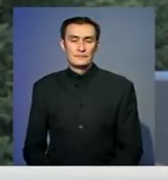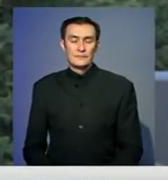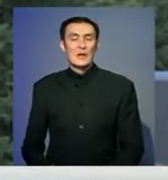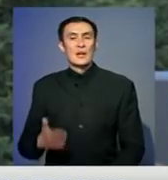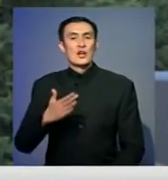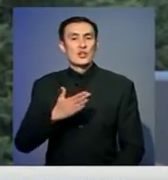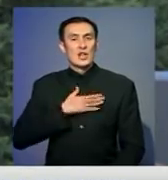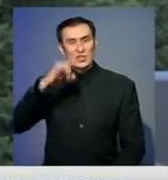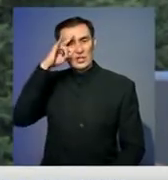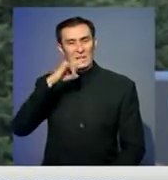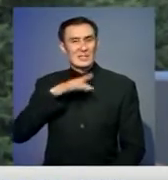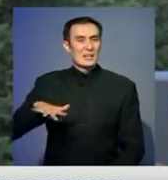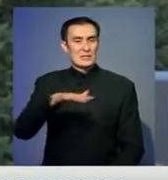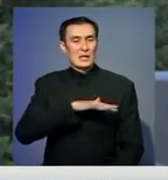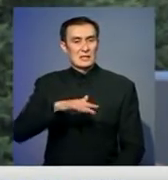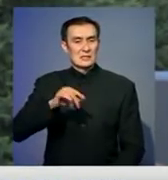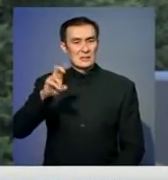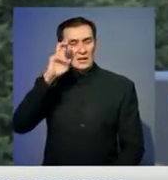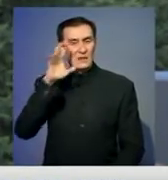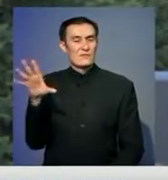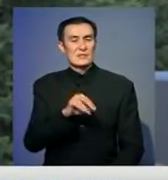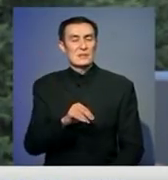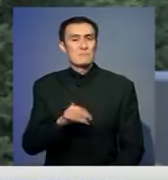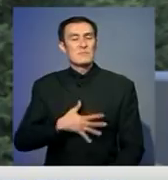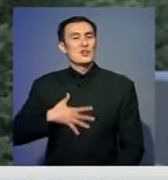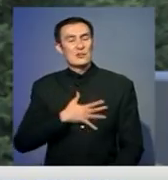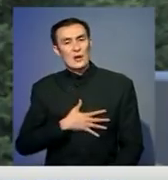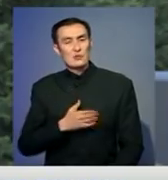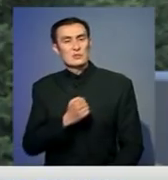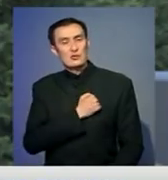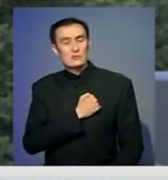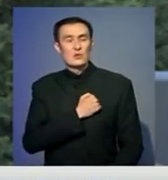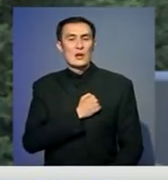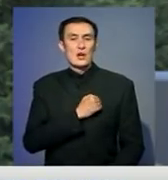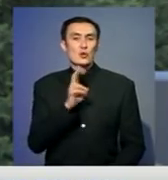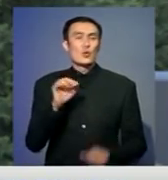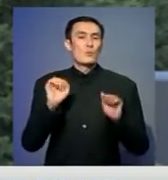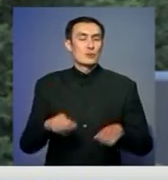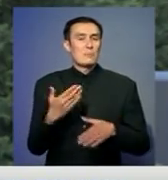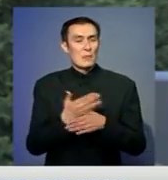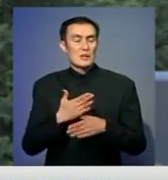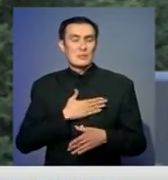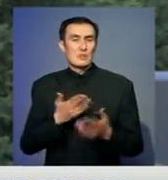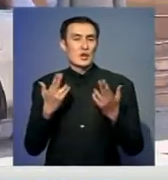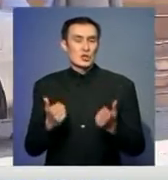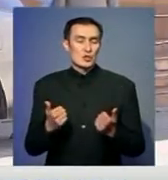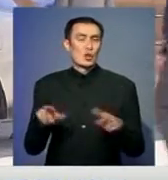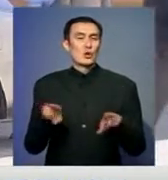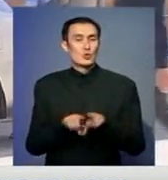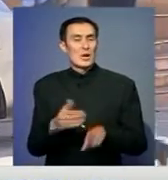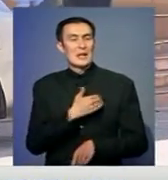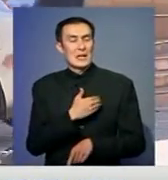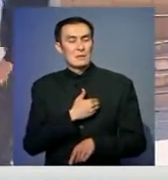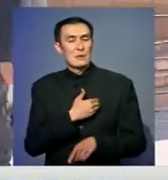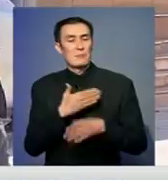Наш Казахстан весь болеет, все страдают, все сочувствуют, все по мере возможности помогают. И мы, соответственно, тоже хотели